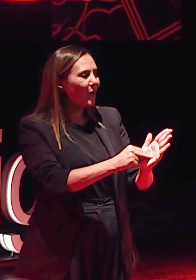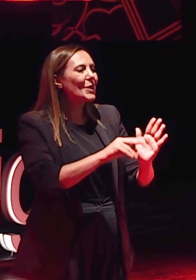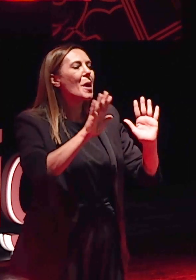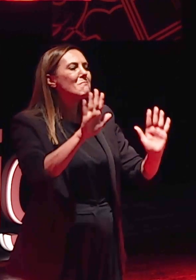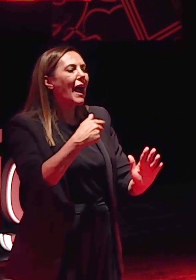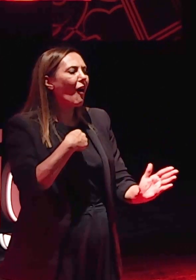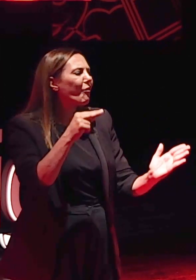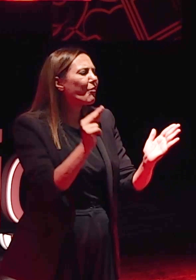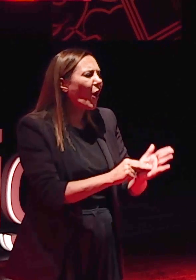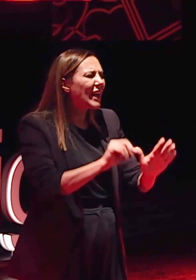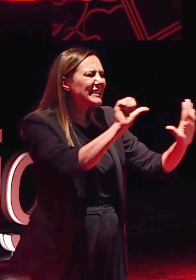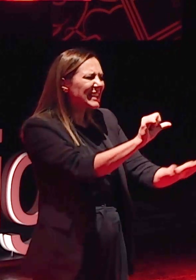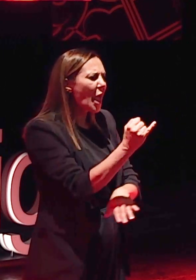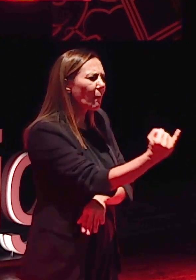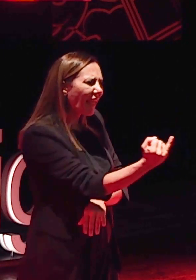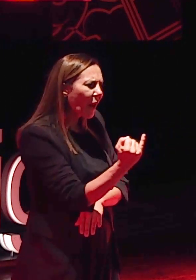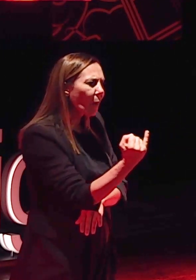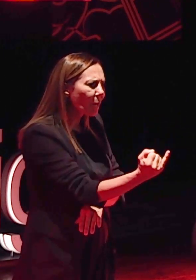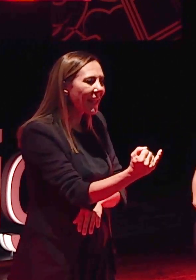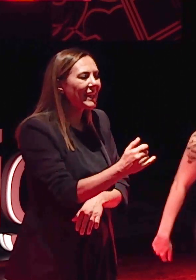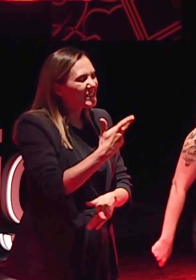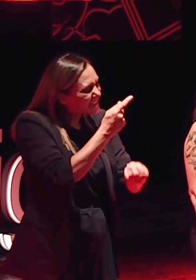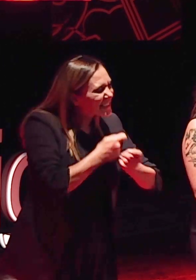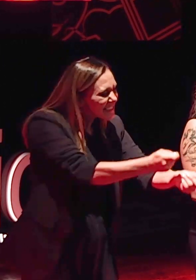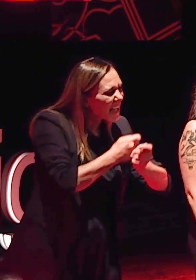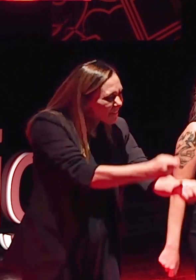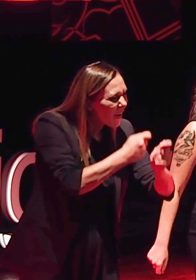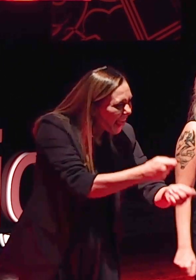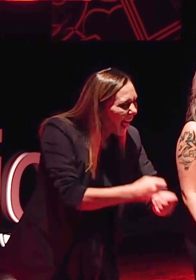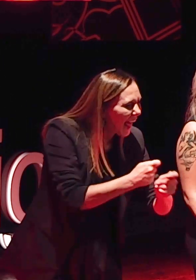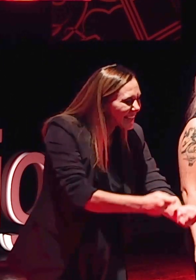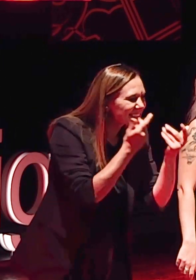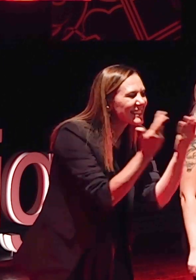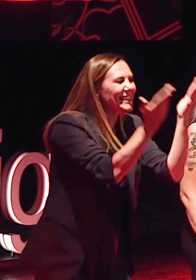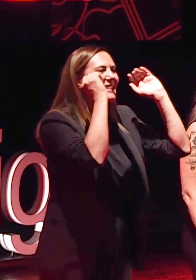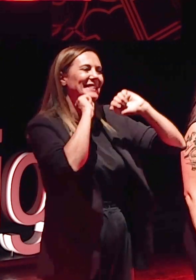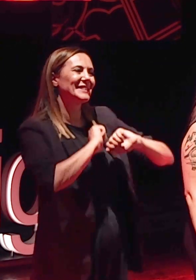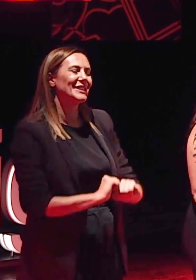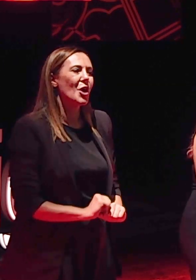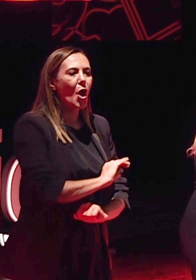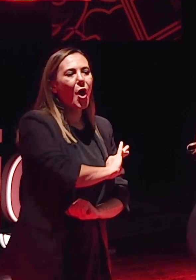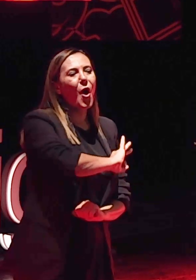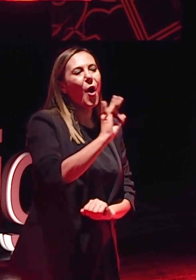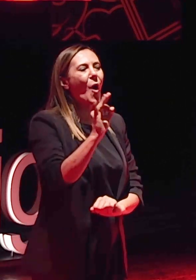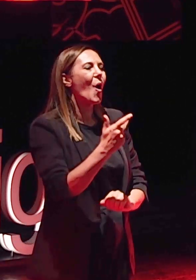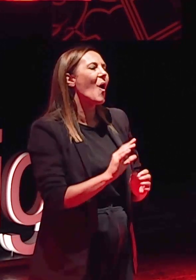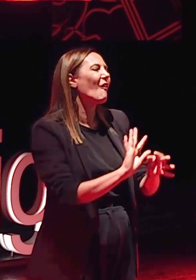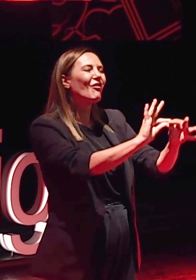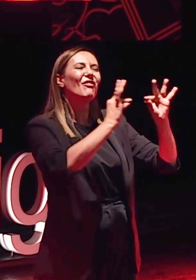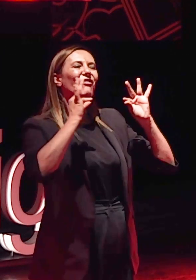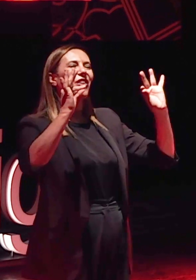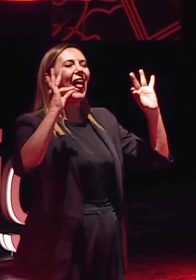sei meno meno per spronarti oppure la classica